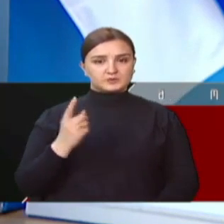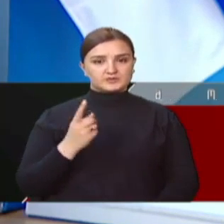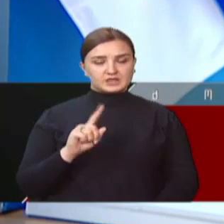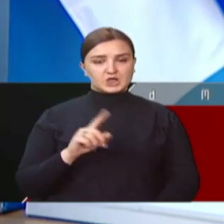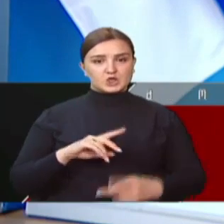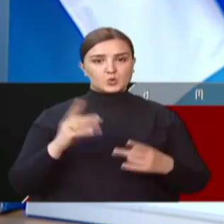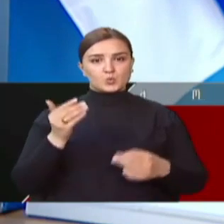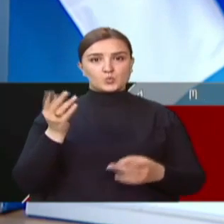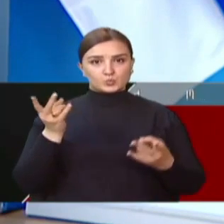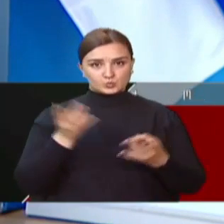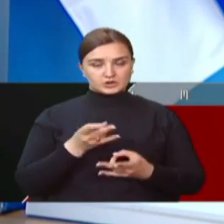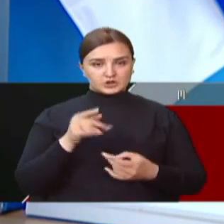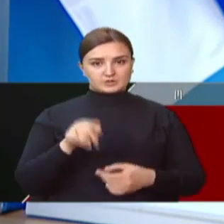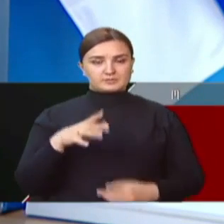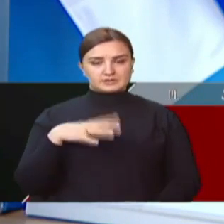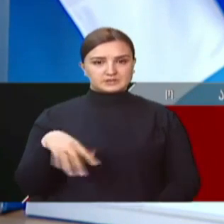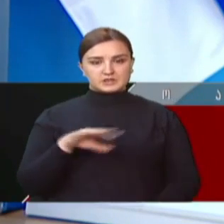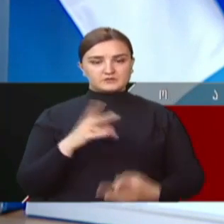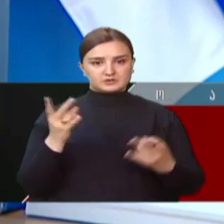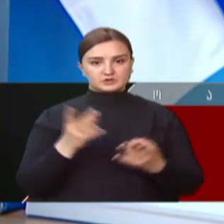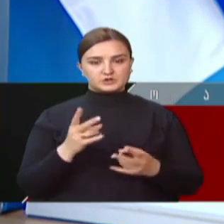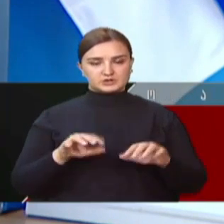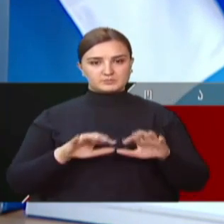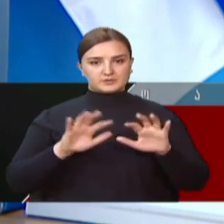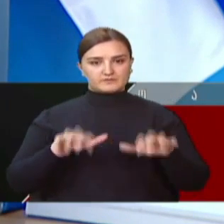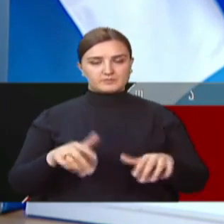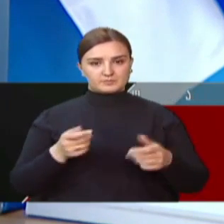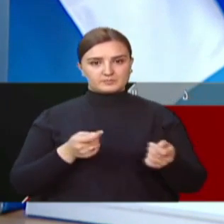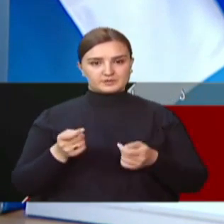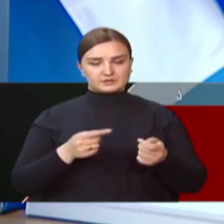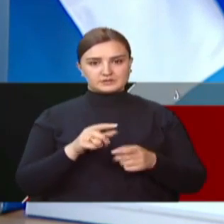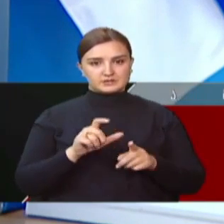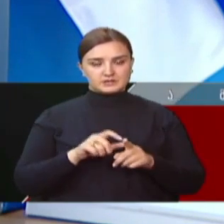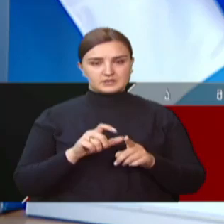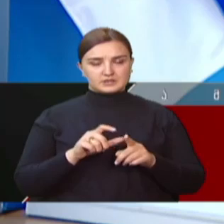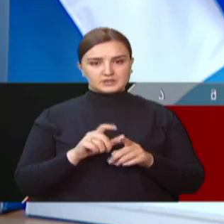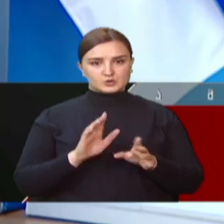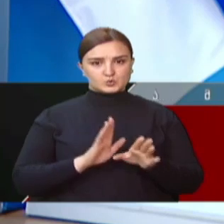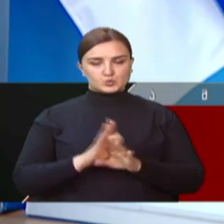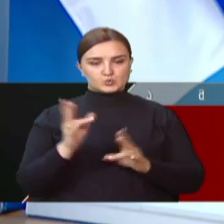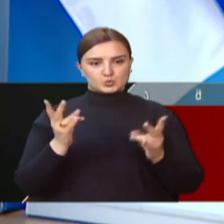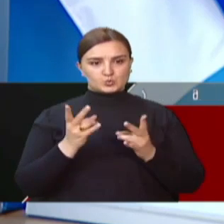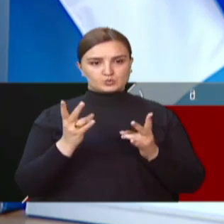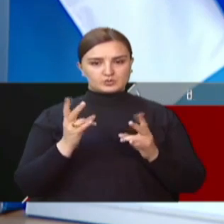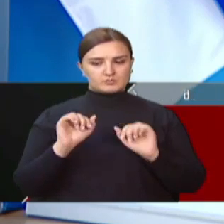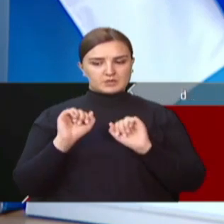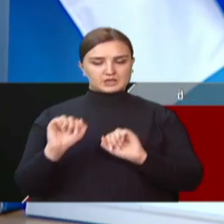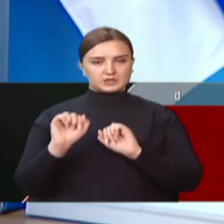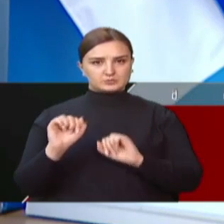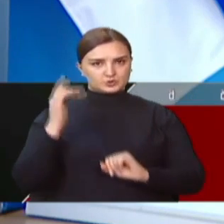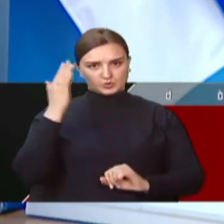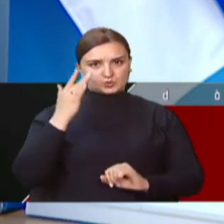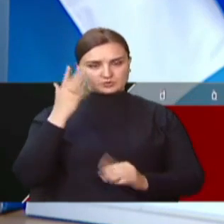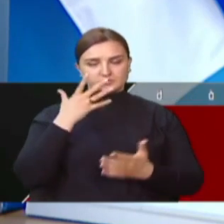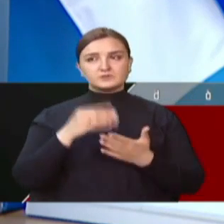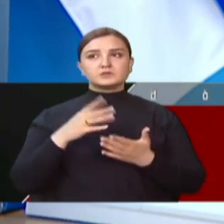სჭირდება საქართველოს, სასახად სჭირდება, რომ პრეზიდენტმა გამოხატოს სრულად ხარდამჭერი პოზიცია და თავის